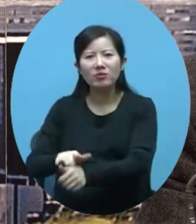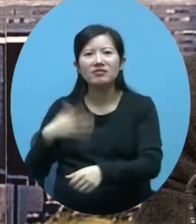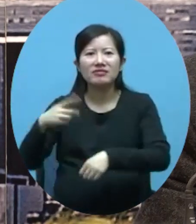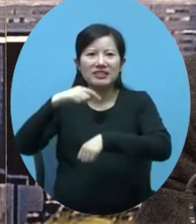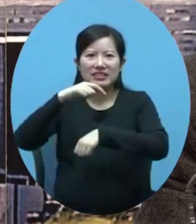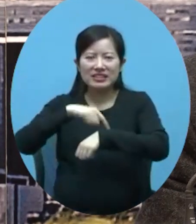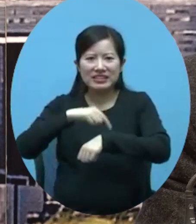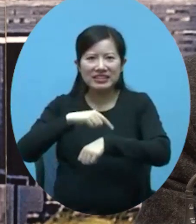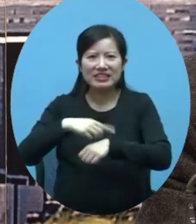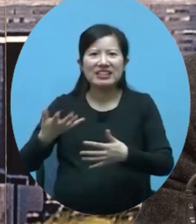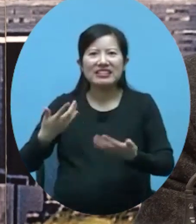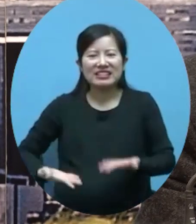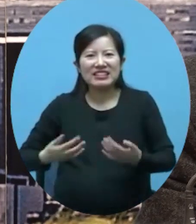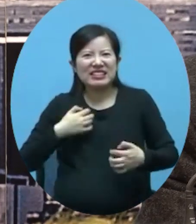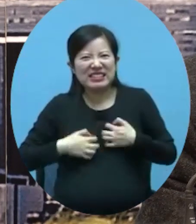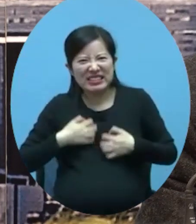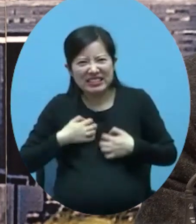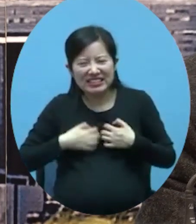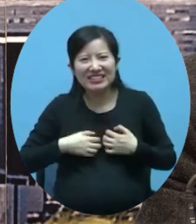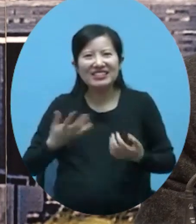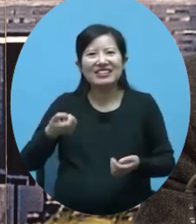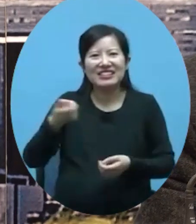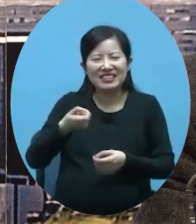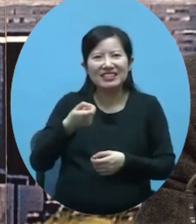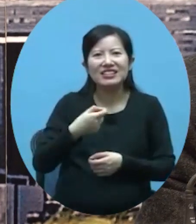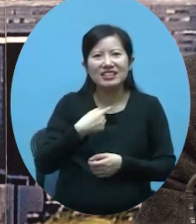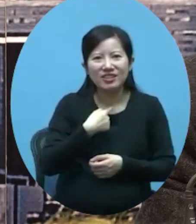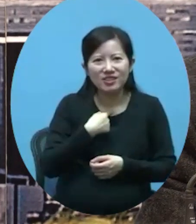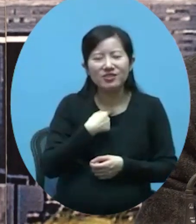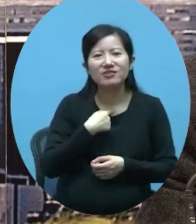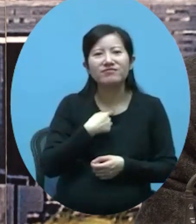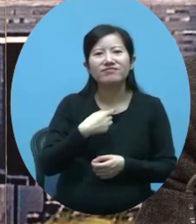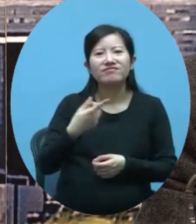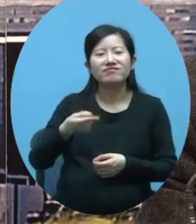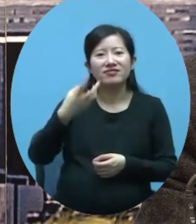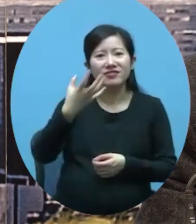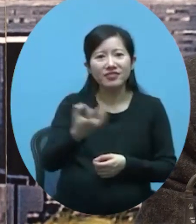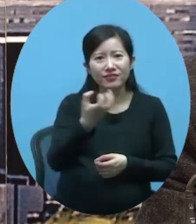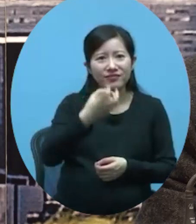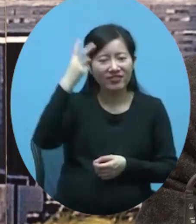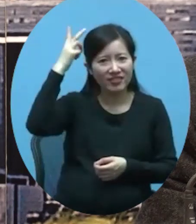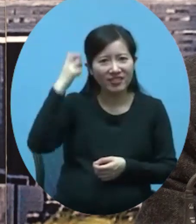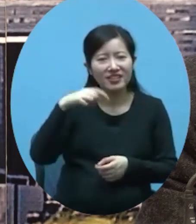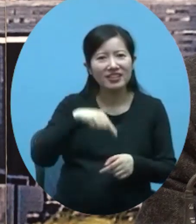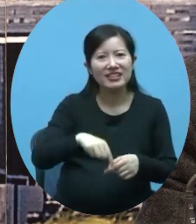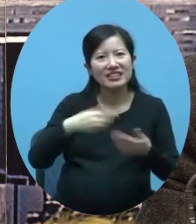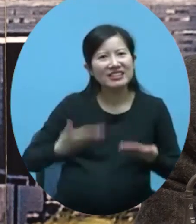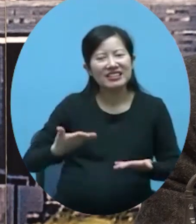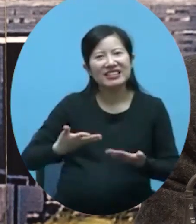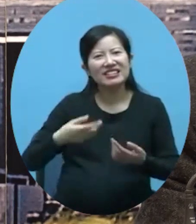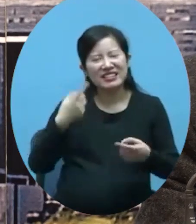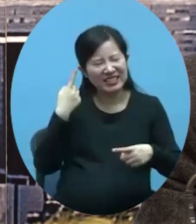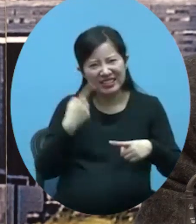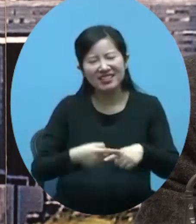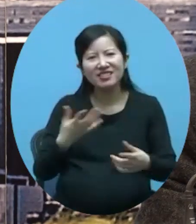是有時候很急和很快那為什麼有一些的處所包括鎮陽圈鎮陽村我們都覺得這個時候真的沒有